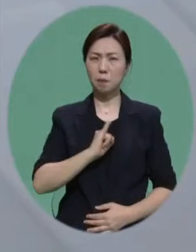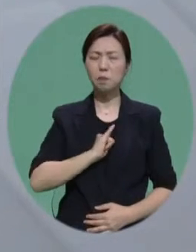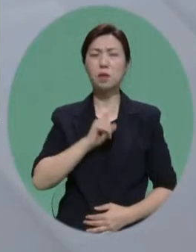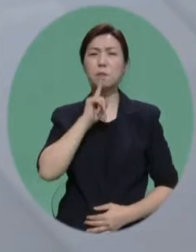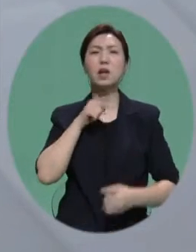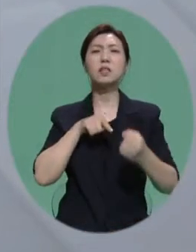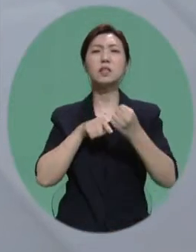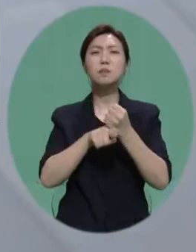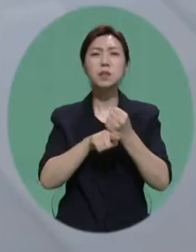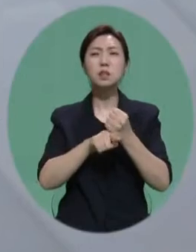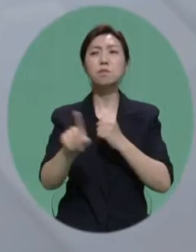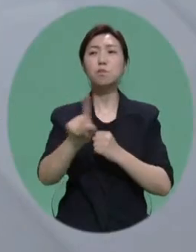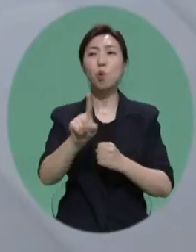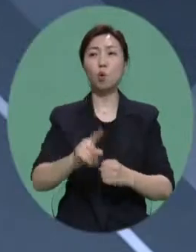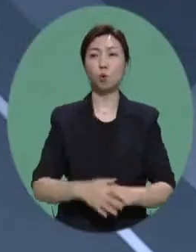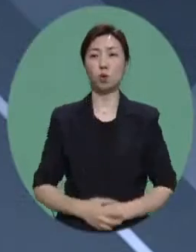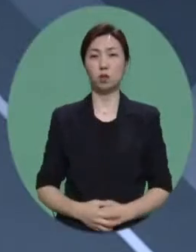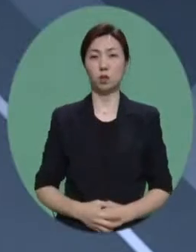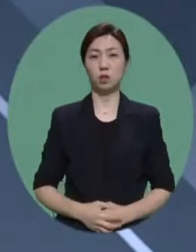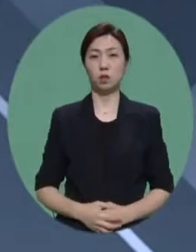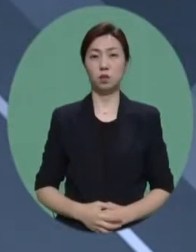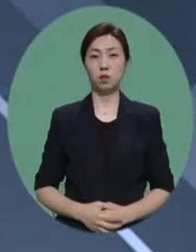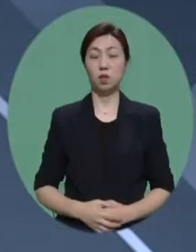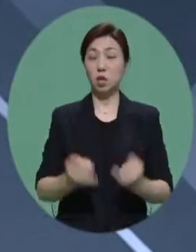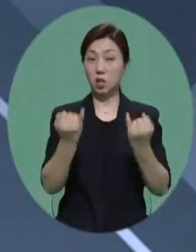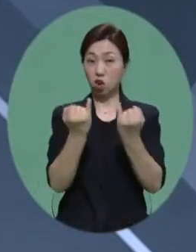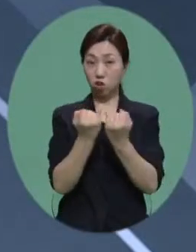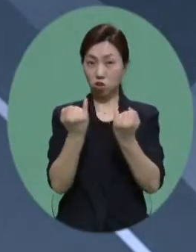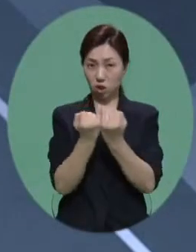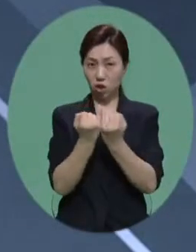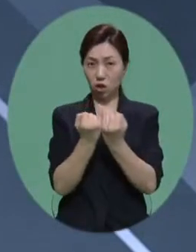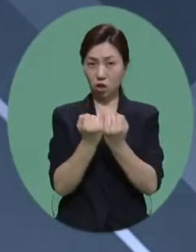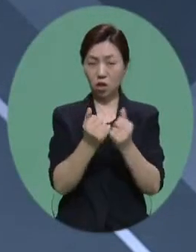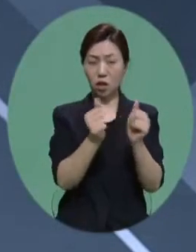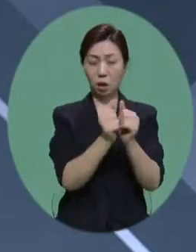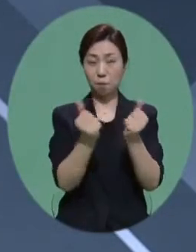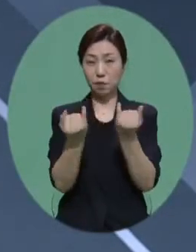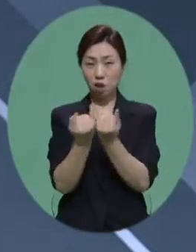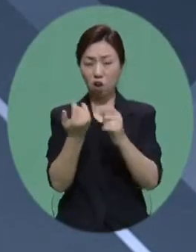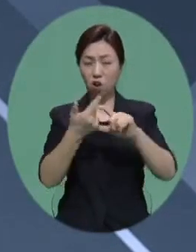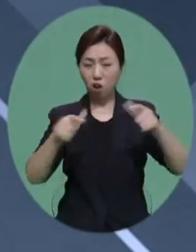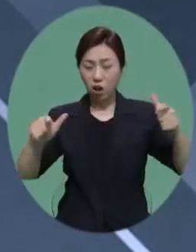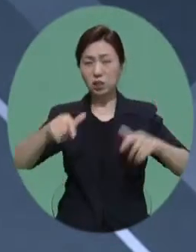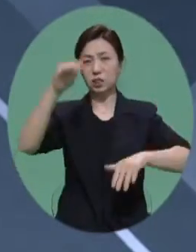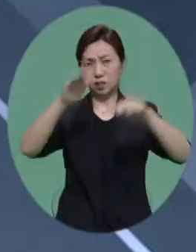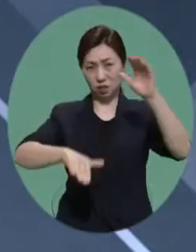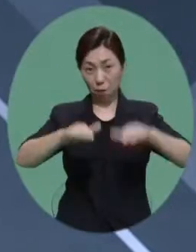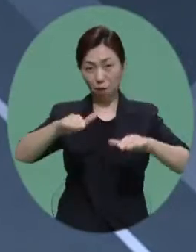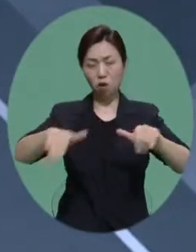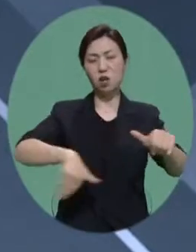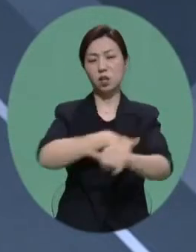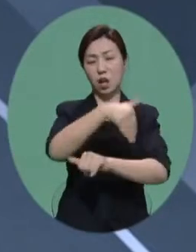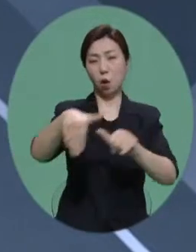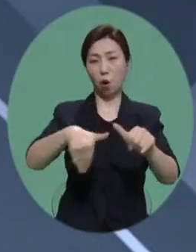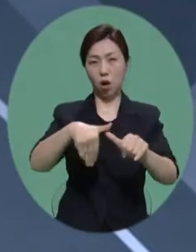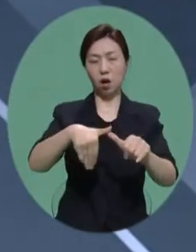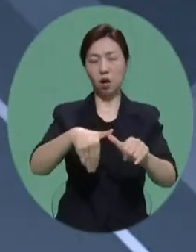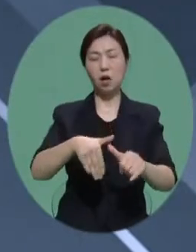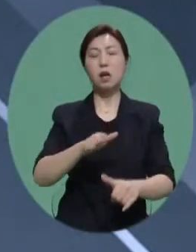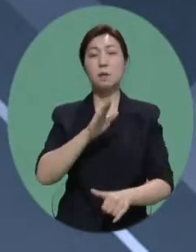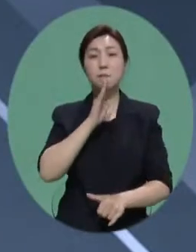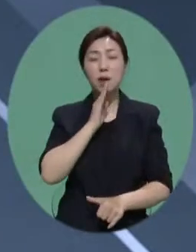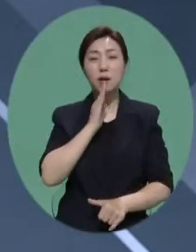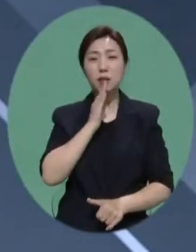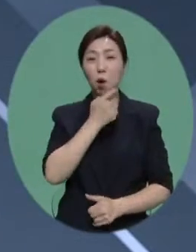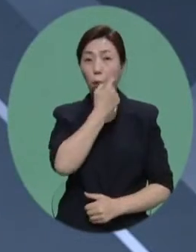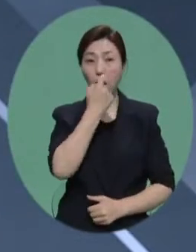드리면 여성의 성 차별과 불평등을 현실로 인정하고 그 불평등과 차별을